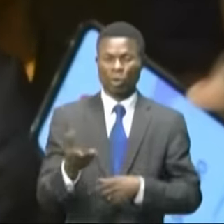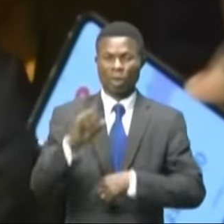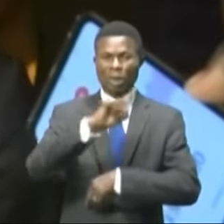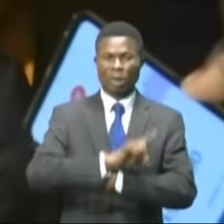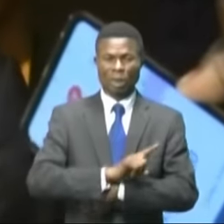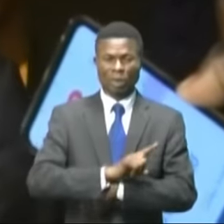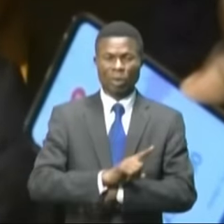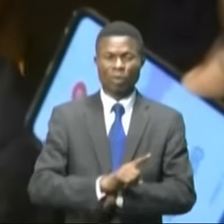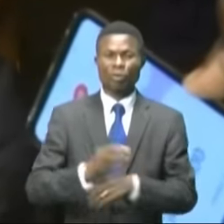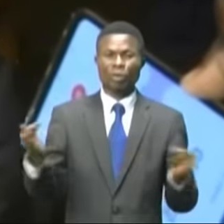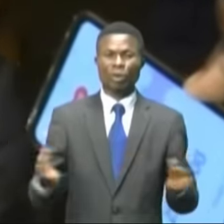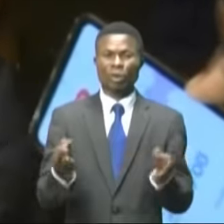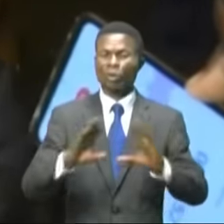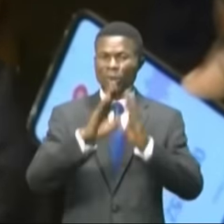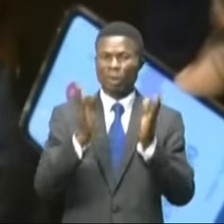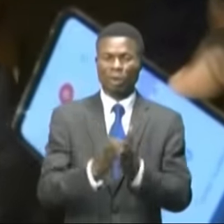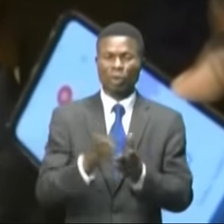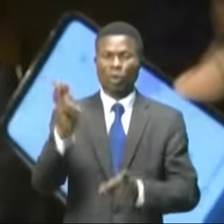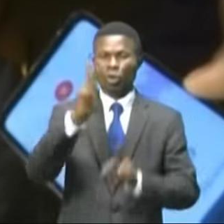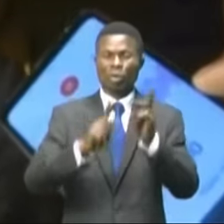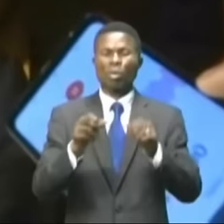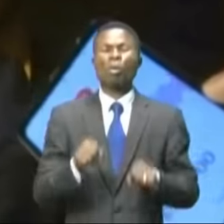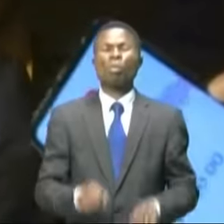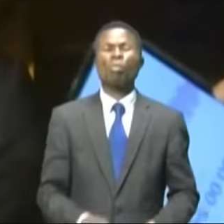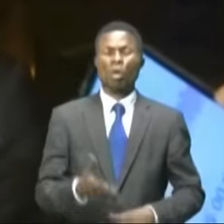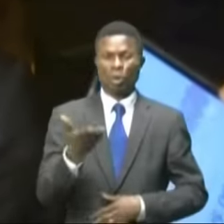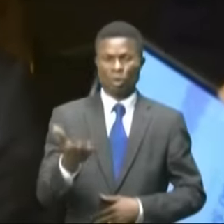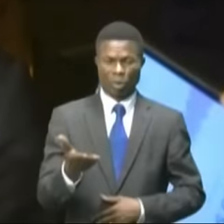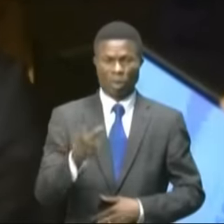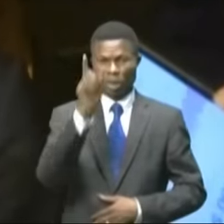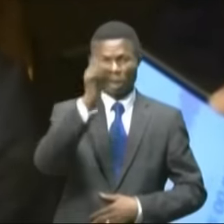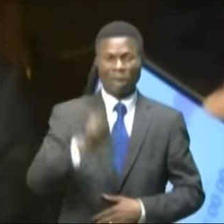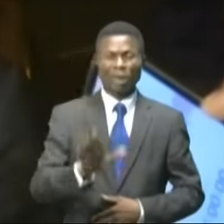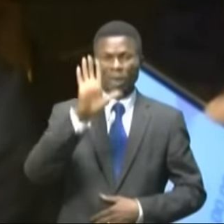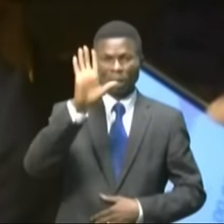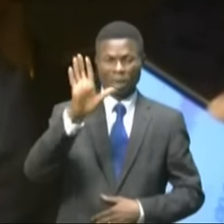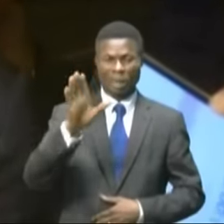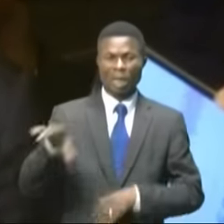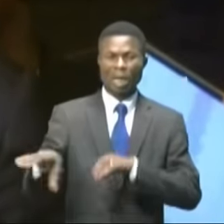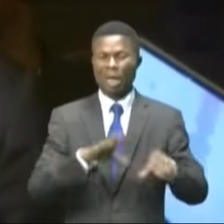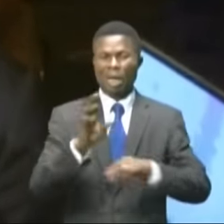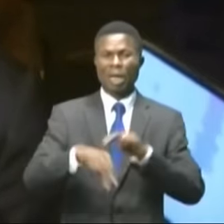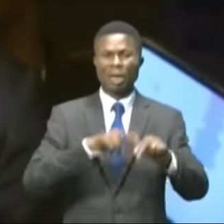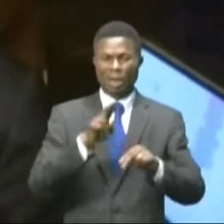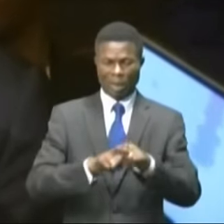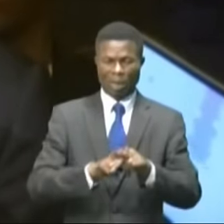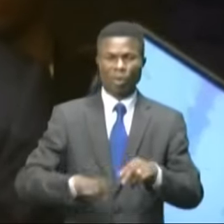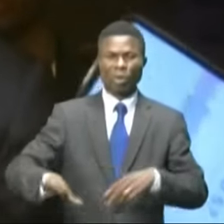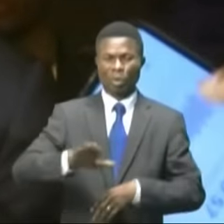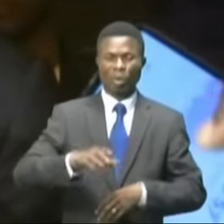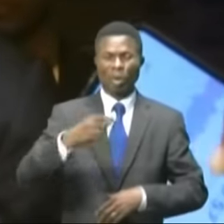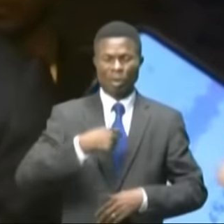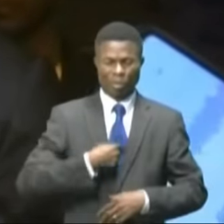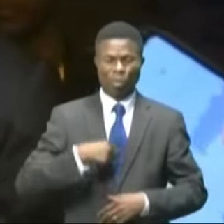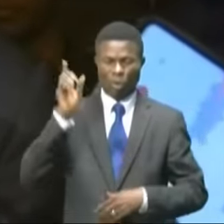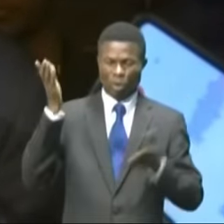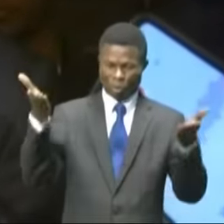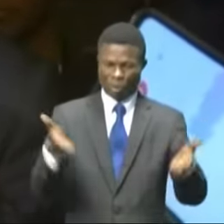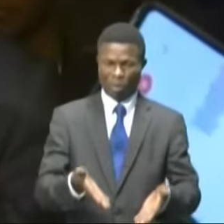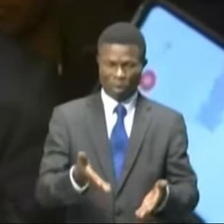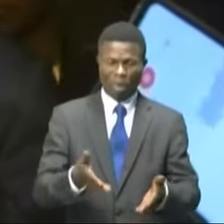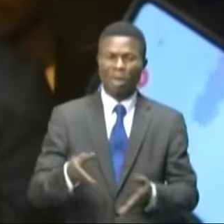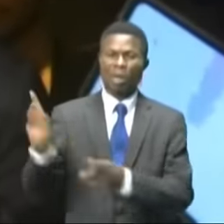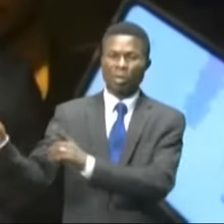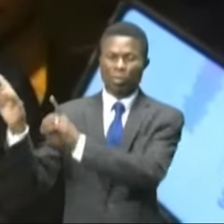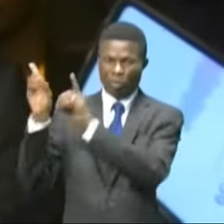de célébration pour tous les compatriotes qui ont été fauchés. 35, c'est un événement national pour lequel je me devais de faire les